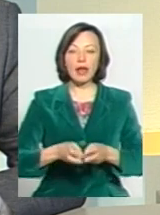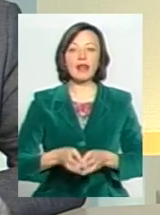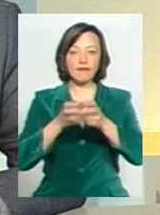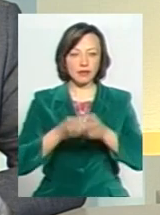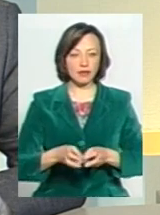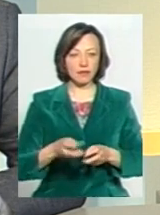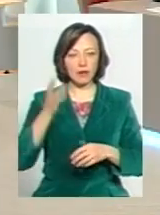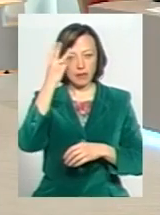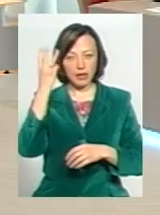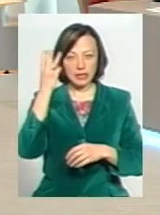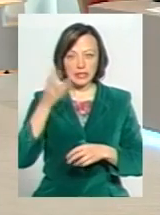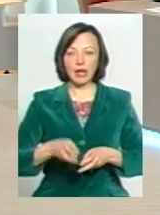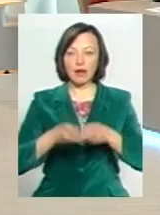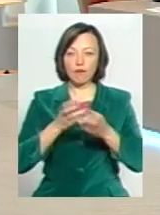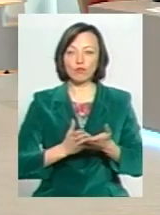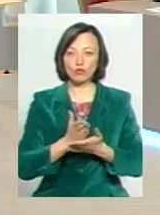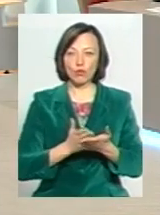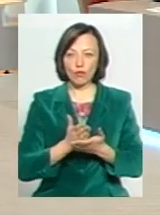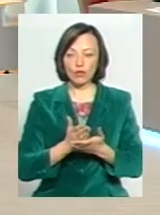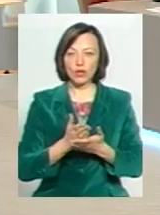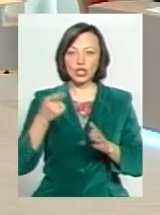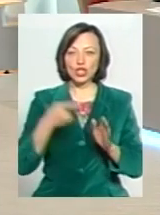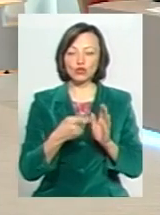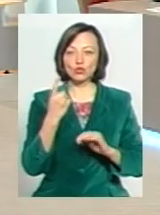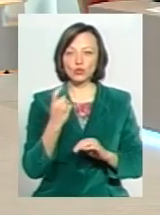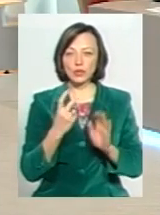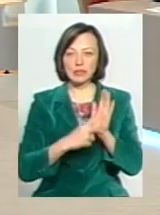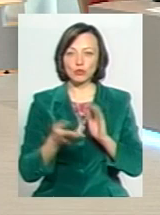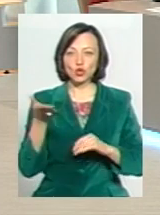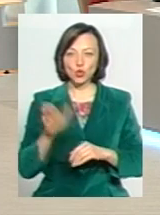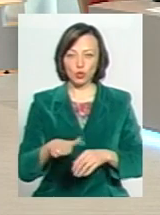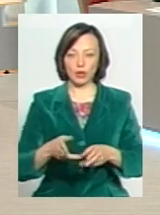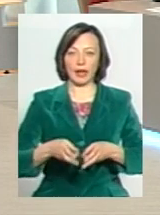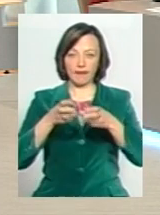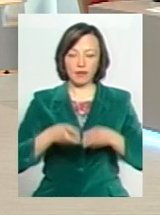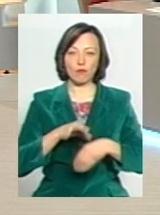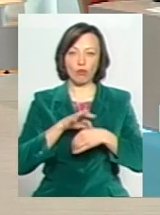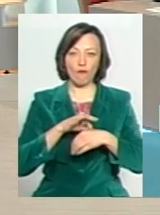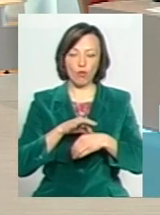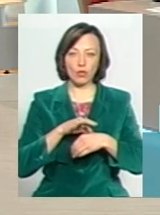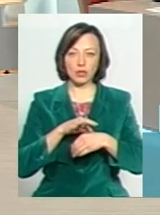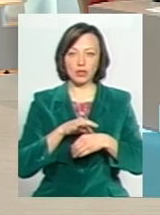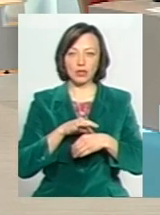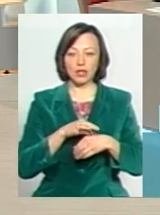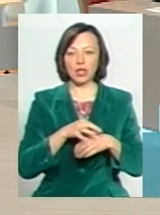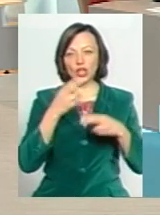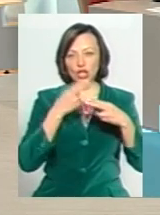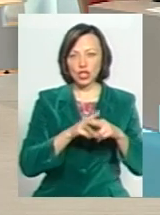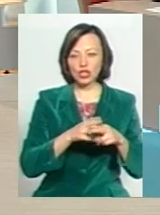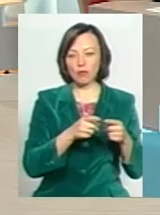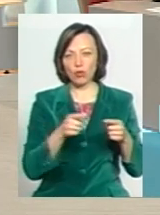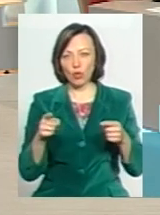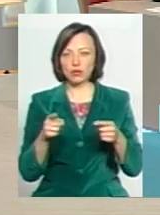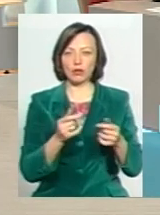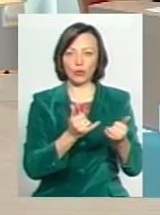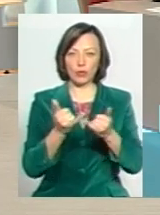Хмельницький ліфт обслуговує 1170 ліфтів, і він проводить поточне технічне обслуговування